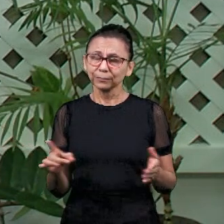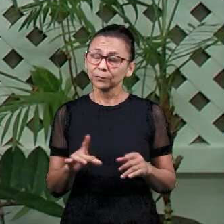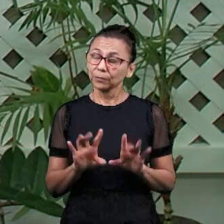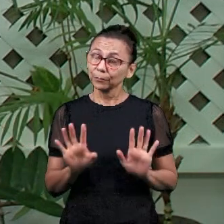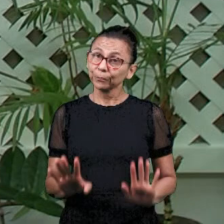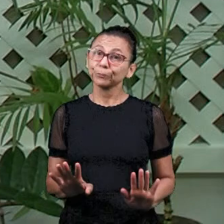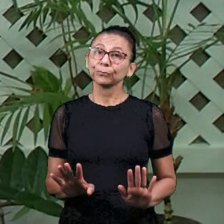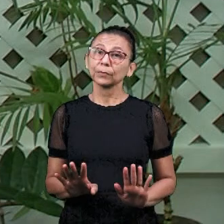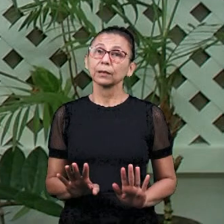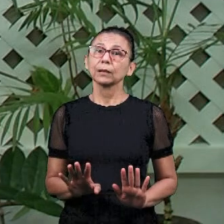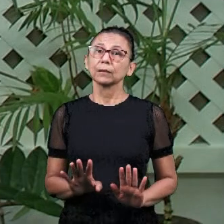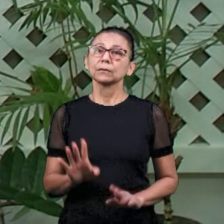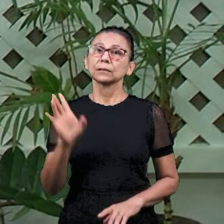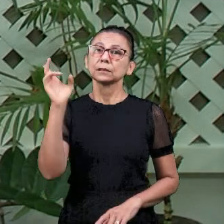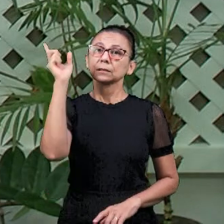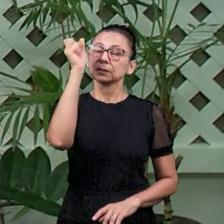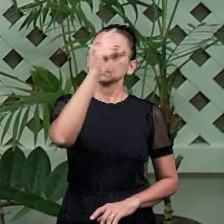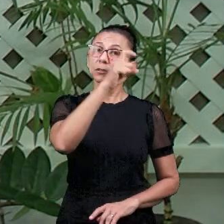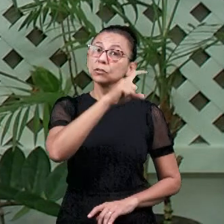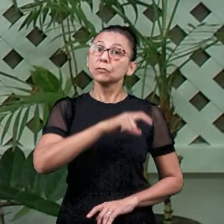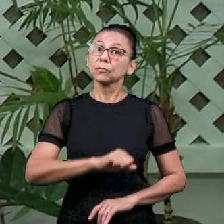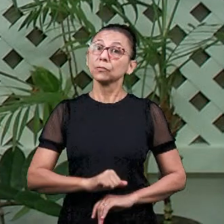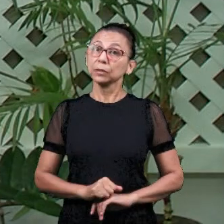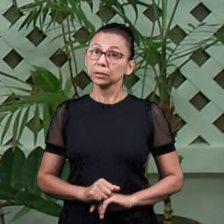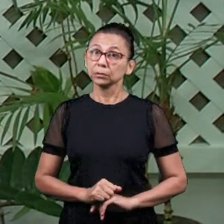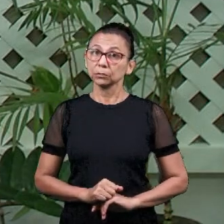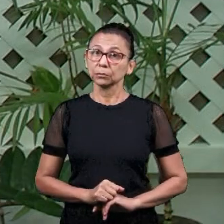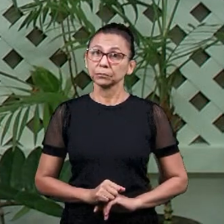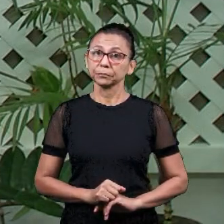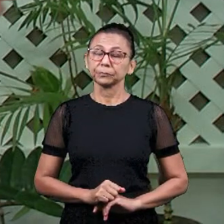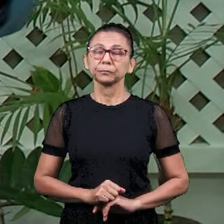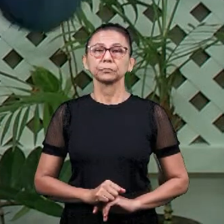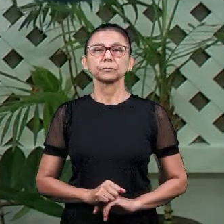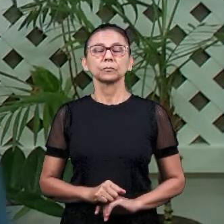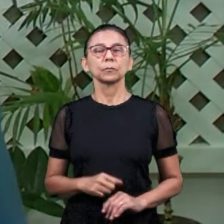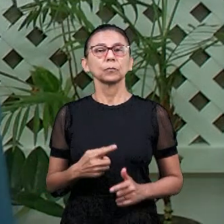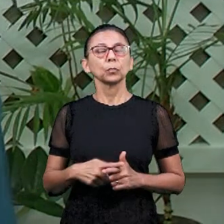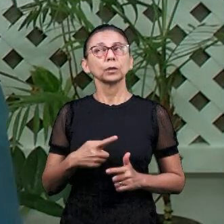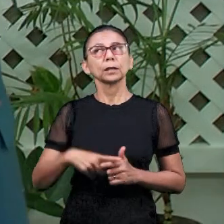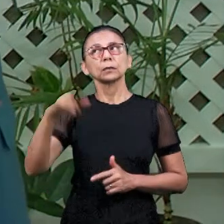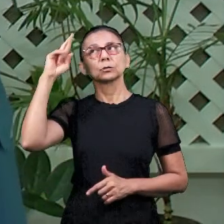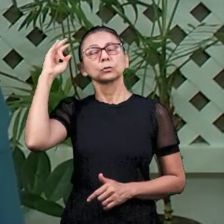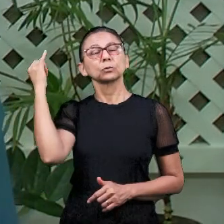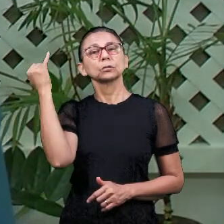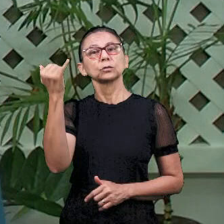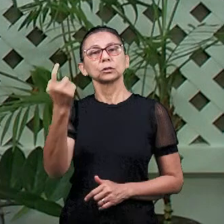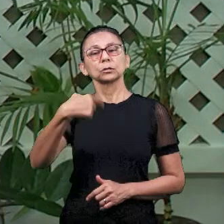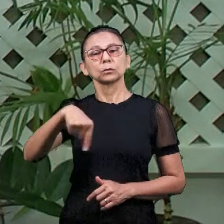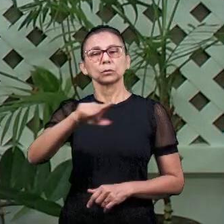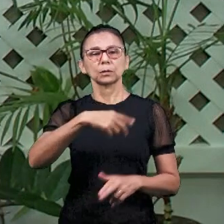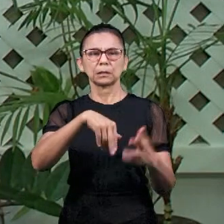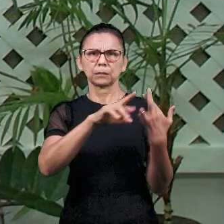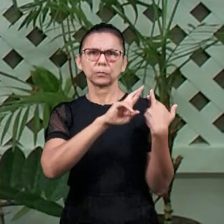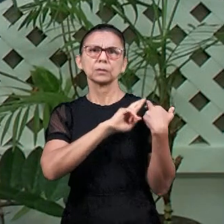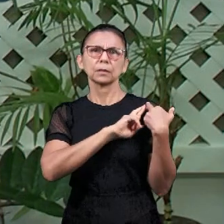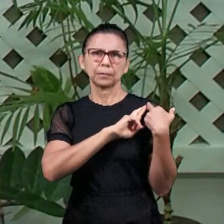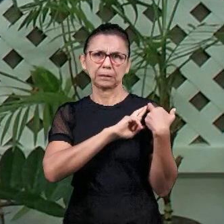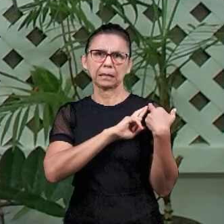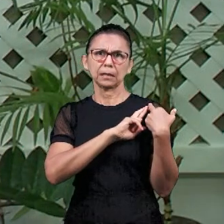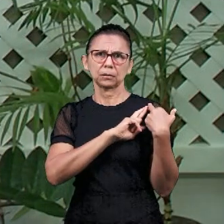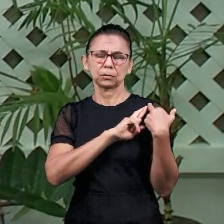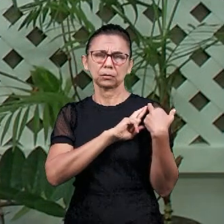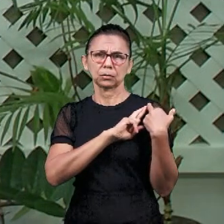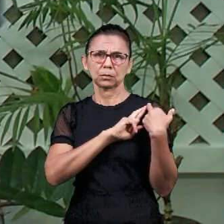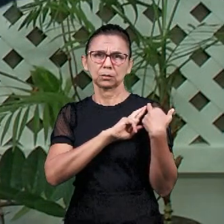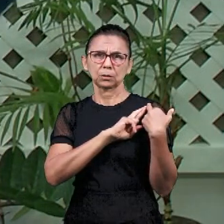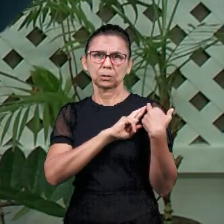moment où vous ne pourriez pas être touché. Donc, quand le Seigneur nous a dit que nous sommes engagés avec le mot Maranatha,